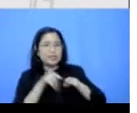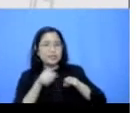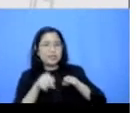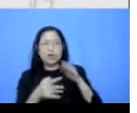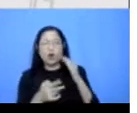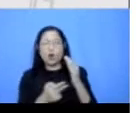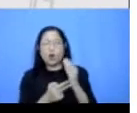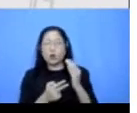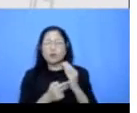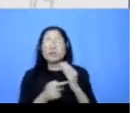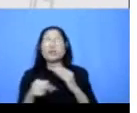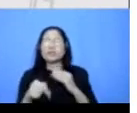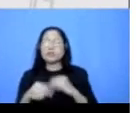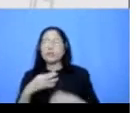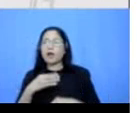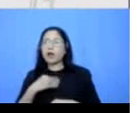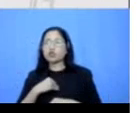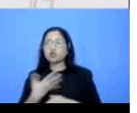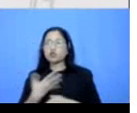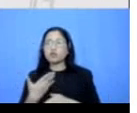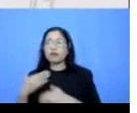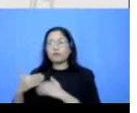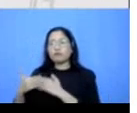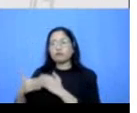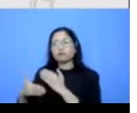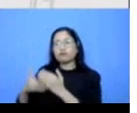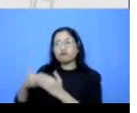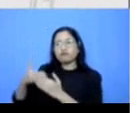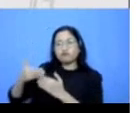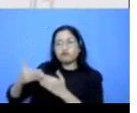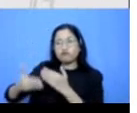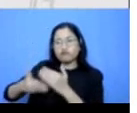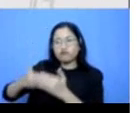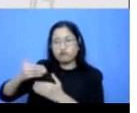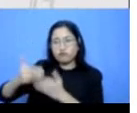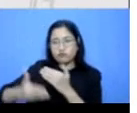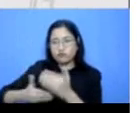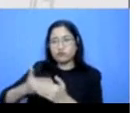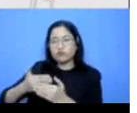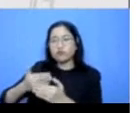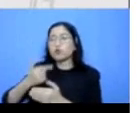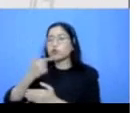Kalau kita akan bicara tentang learning